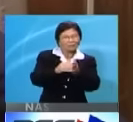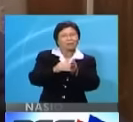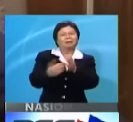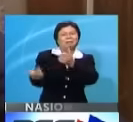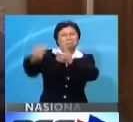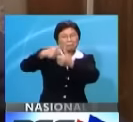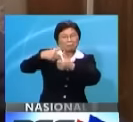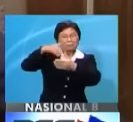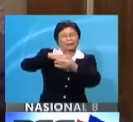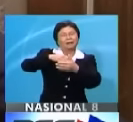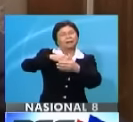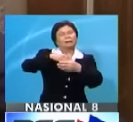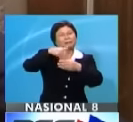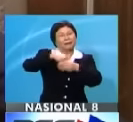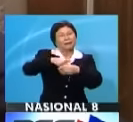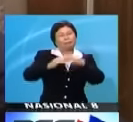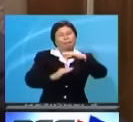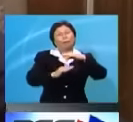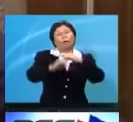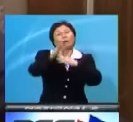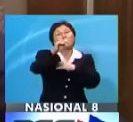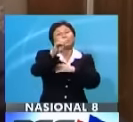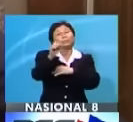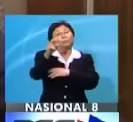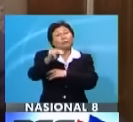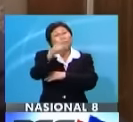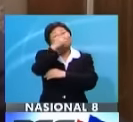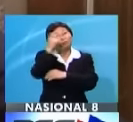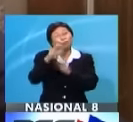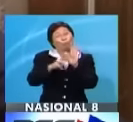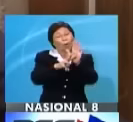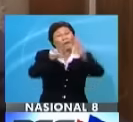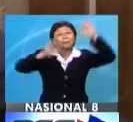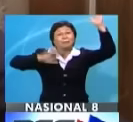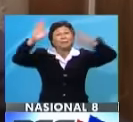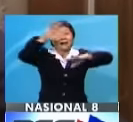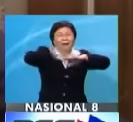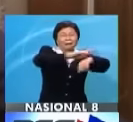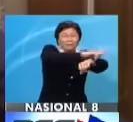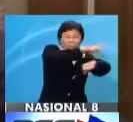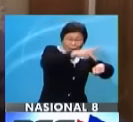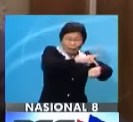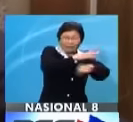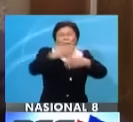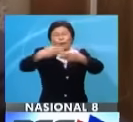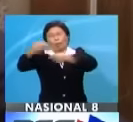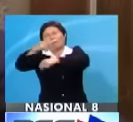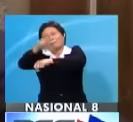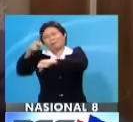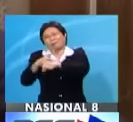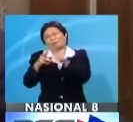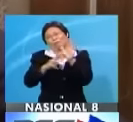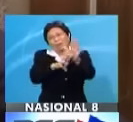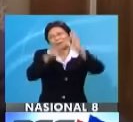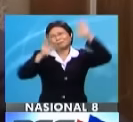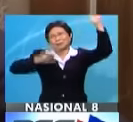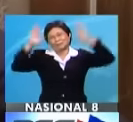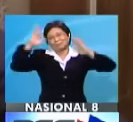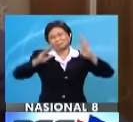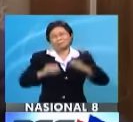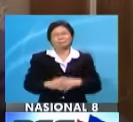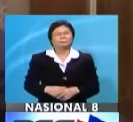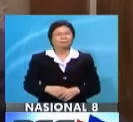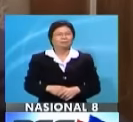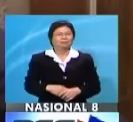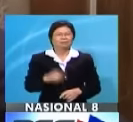bawah Majlis Sukan Negara. Sebab mewakili Malaysia ni bukan hanya atas padang, tetapi juga di luar padang juga, di luar gelanggang. You